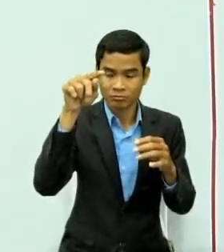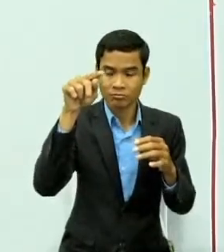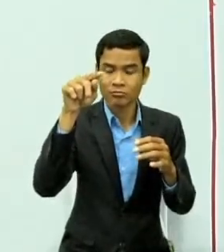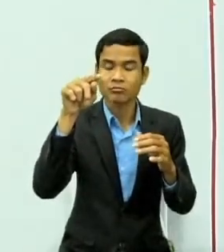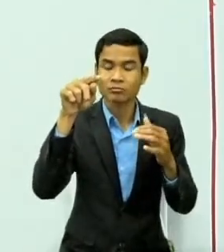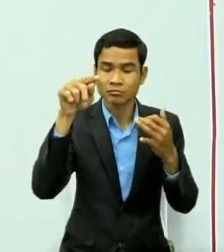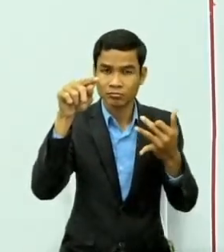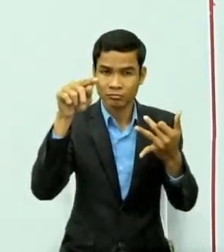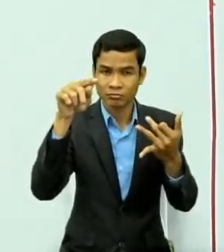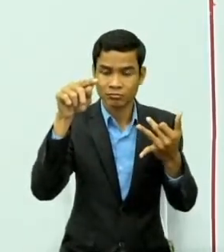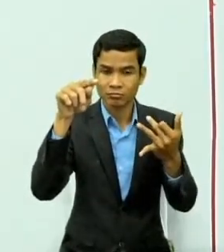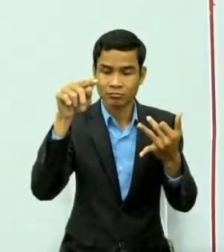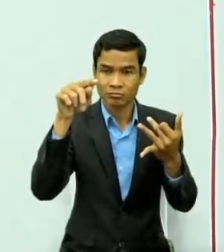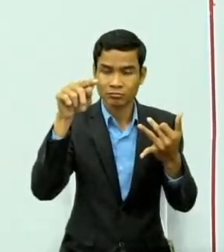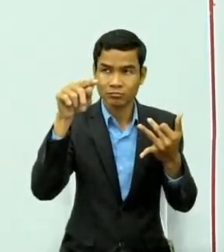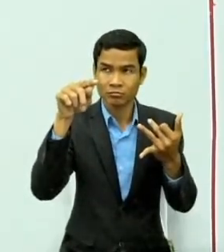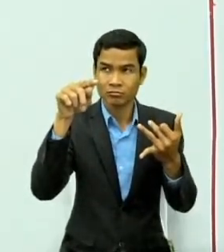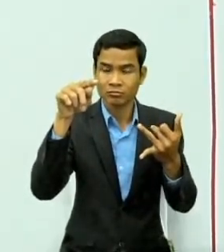ទី